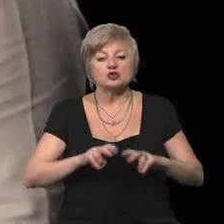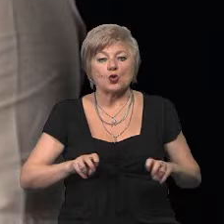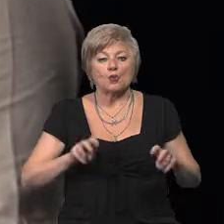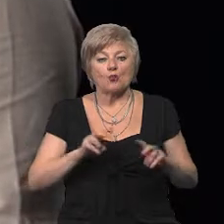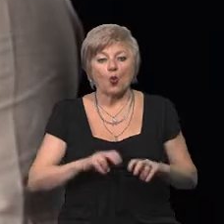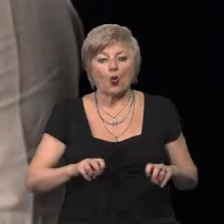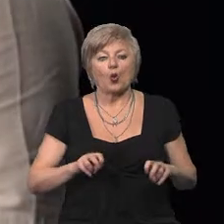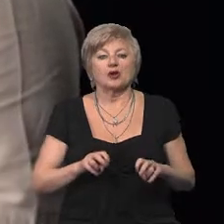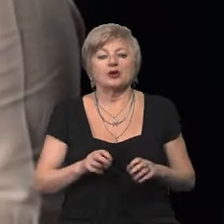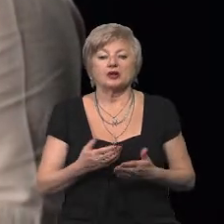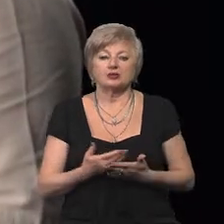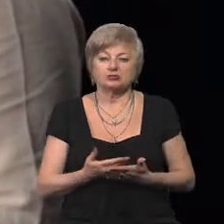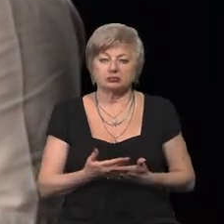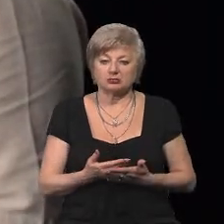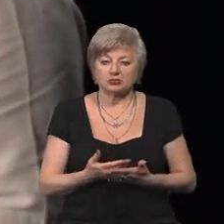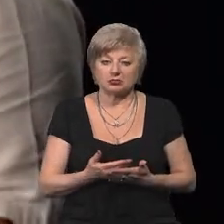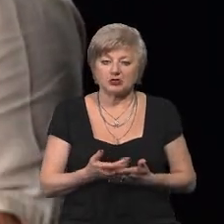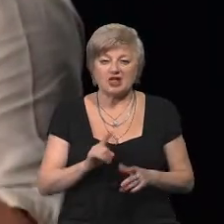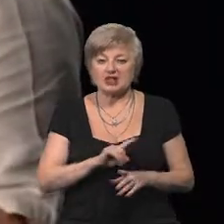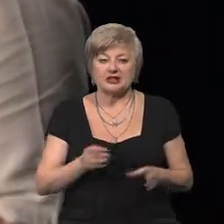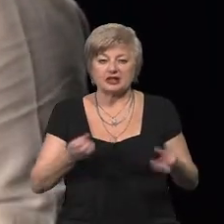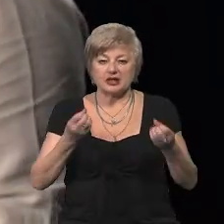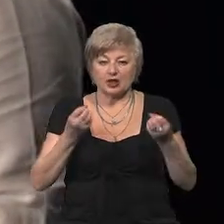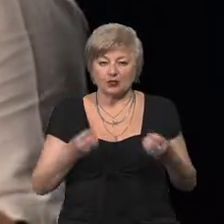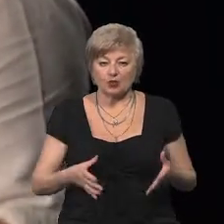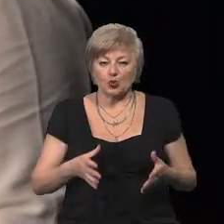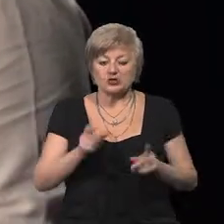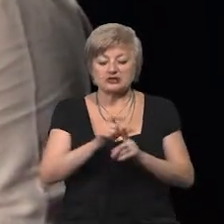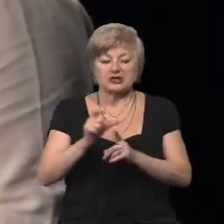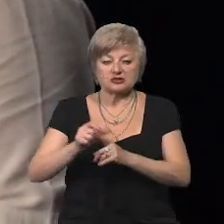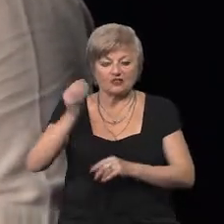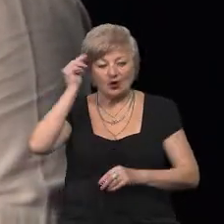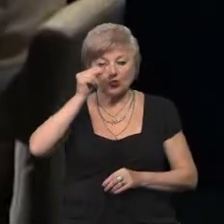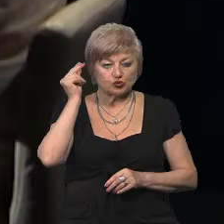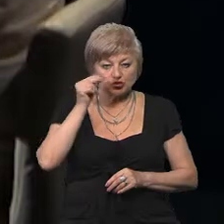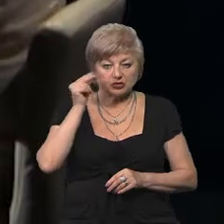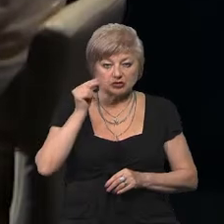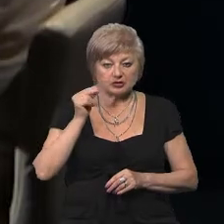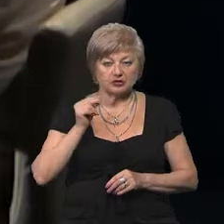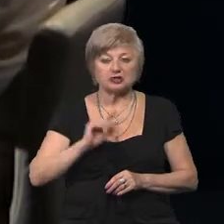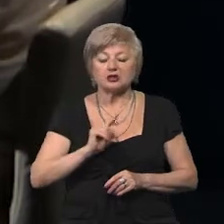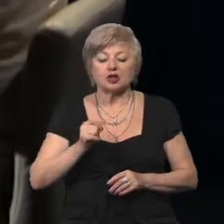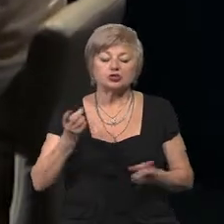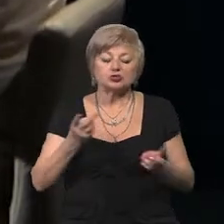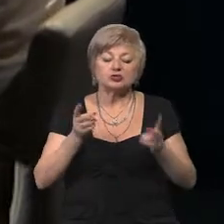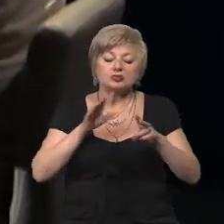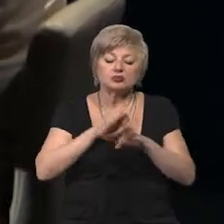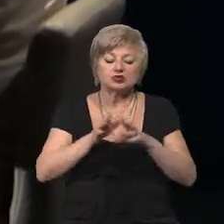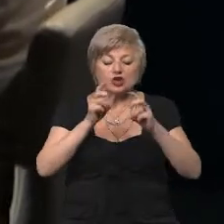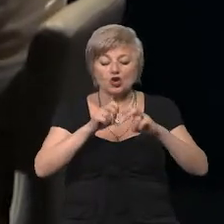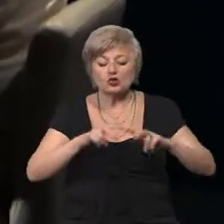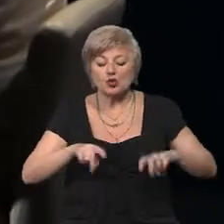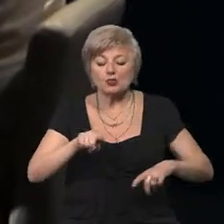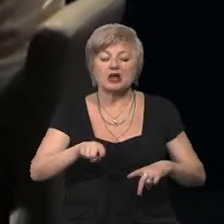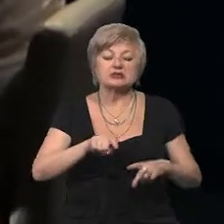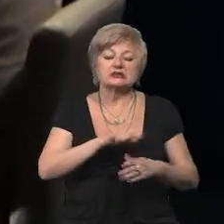я предлагаю. То есть не просто давайте разучим тексты по мизансценкам, а именно разобраться в задачах,